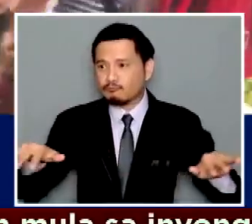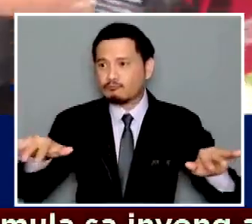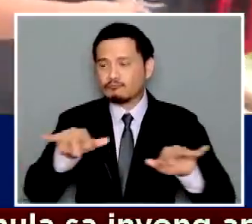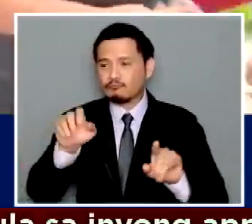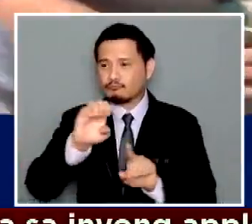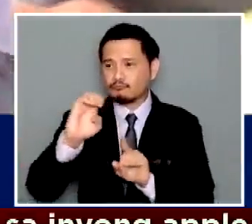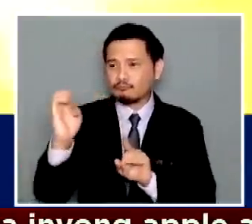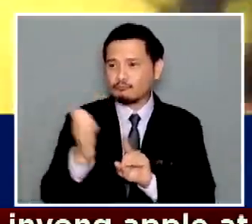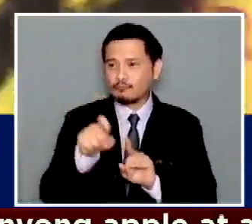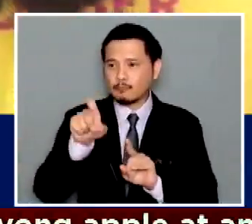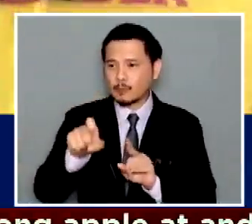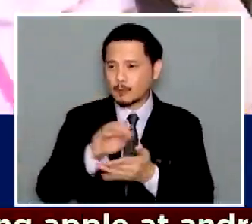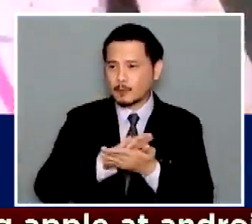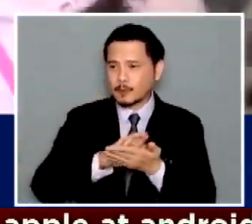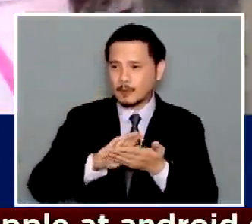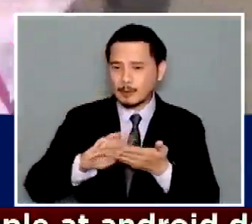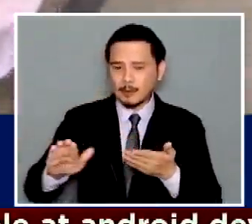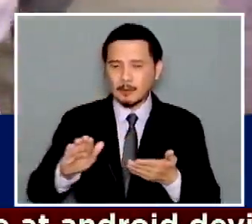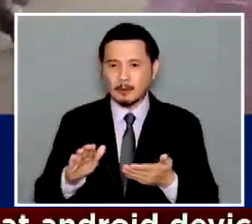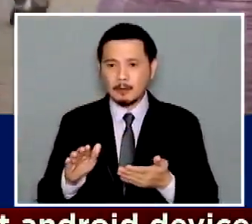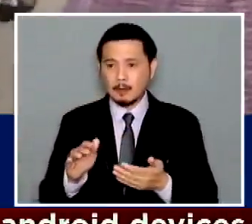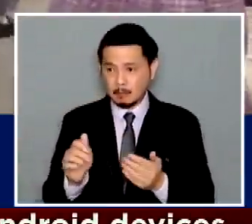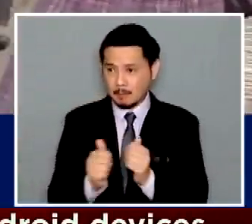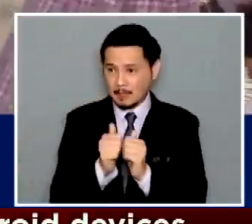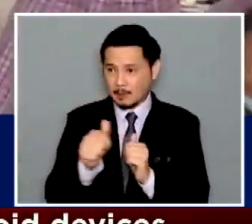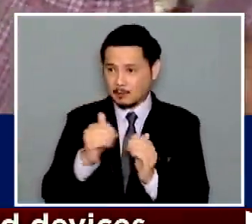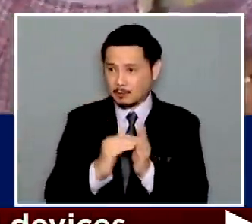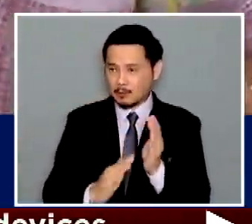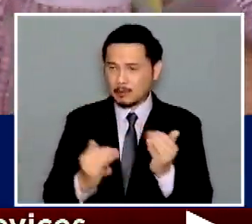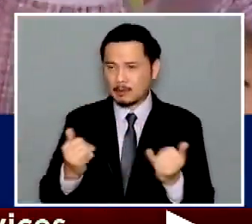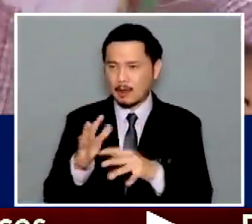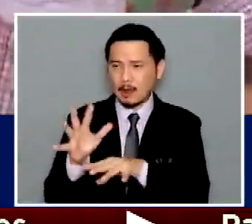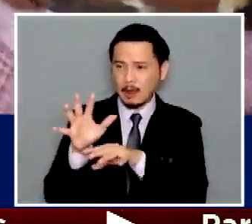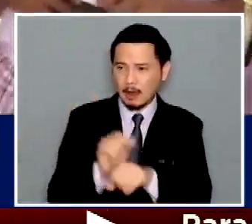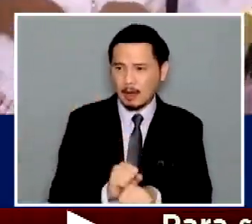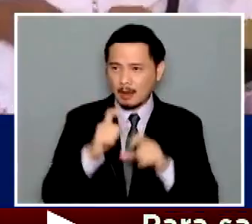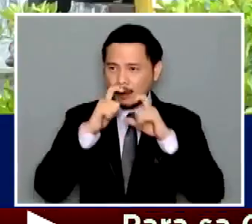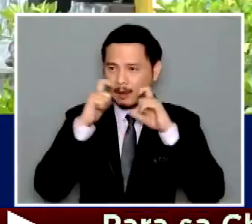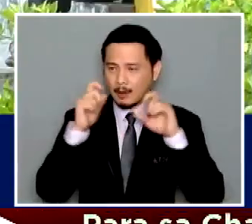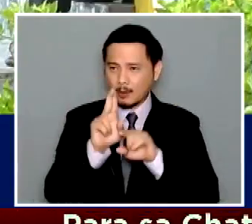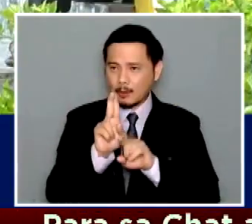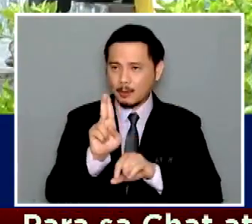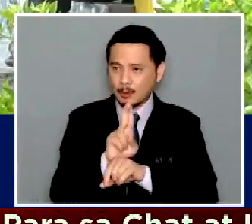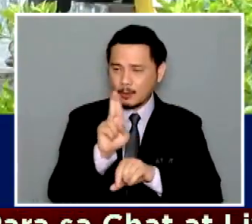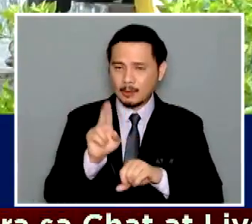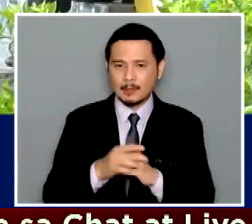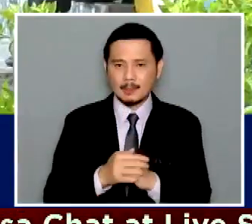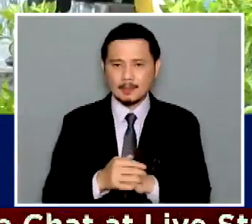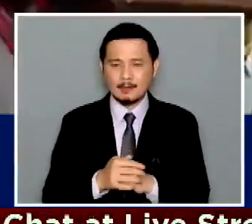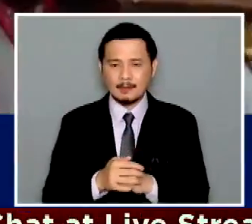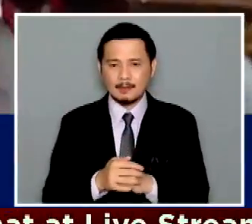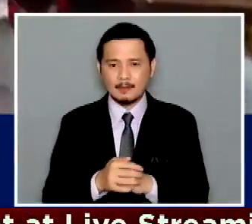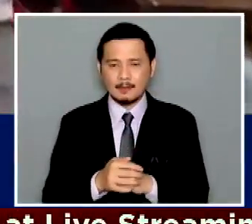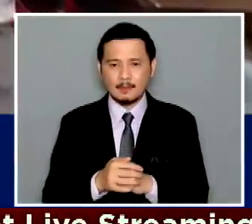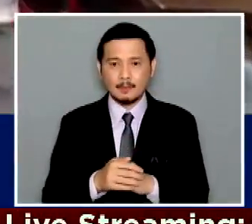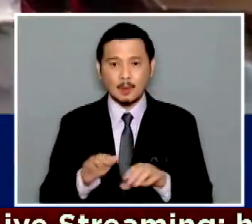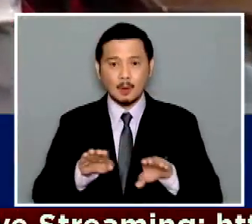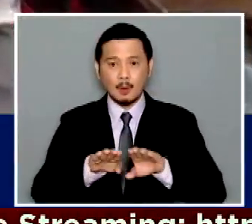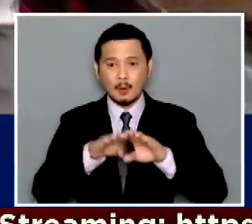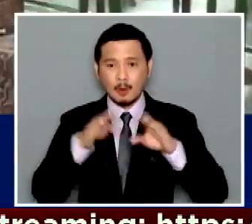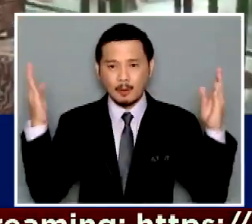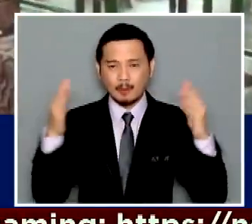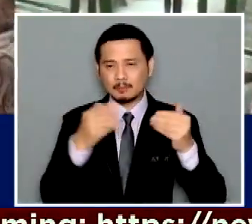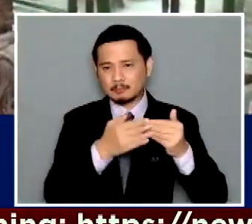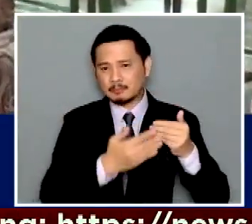muling manibago oras na ipatupad ang full face-to-face classes sa Nobyembre. Sarado ang canteen at sa classroom ang